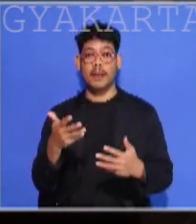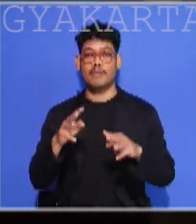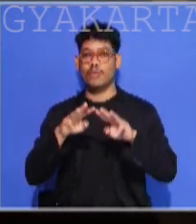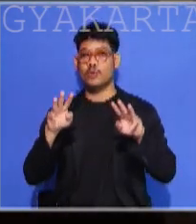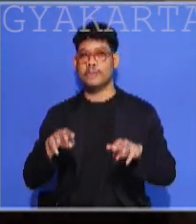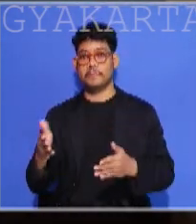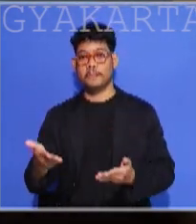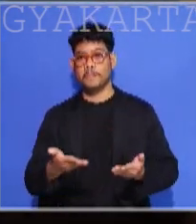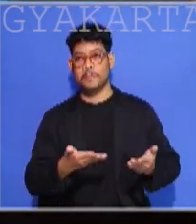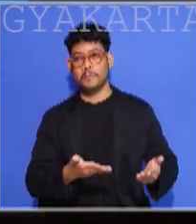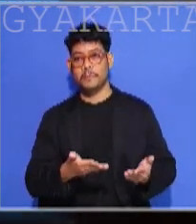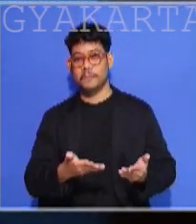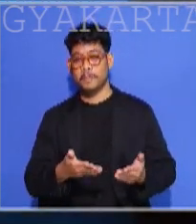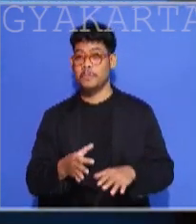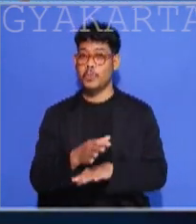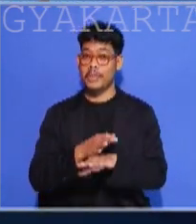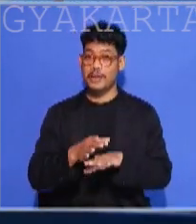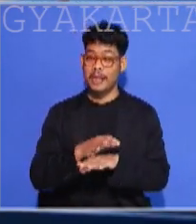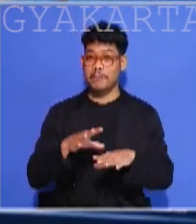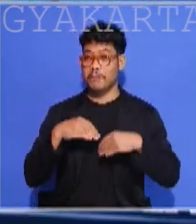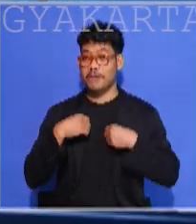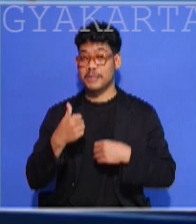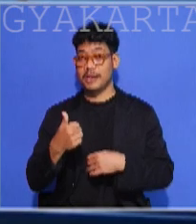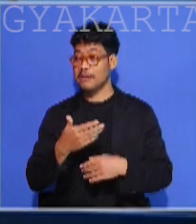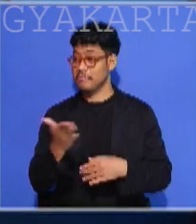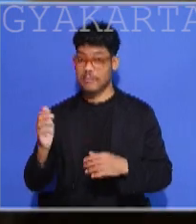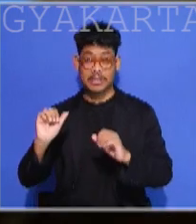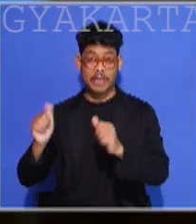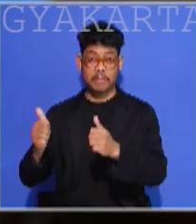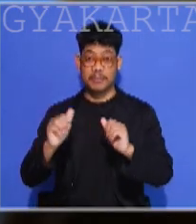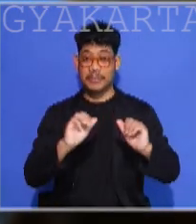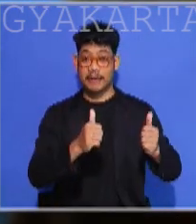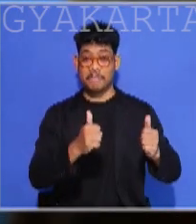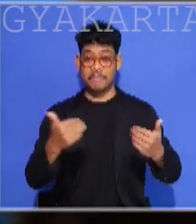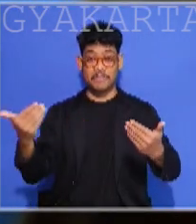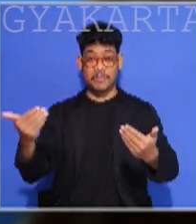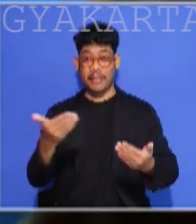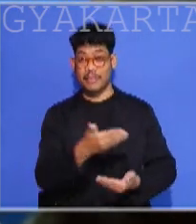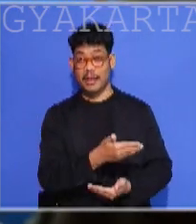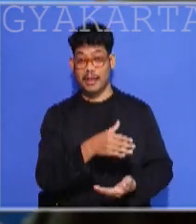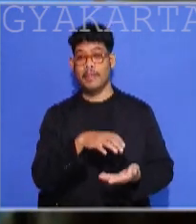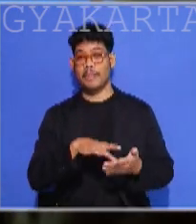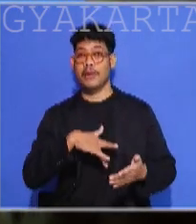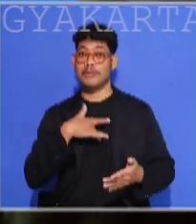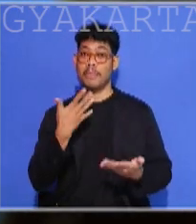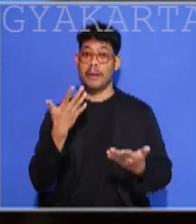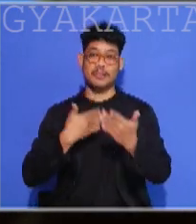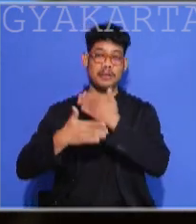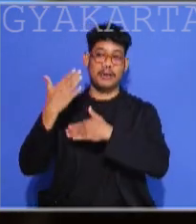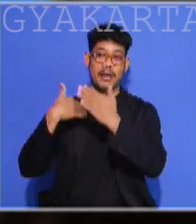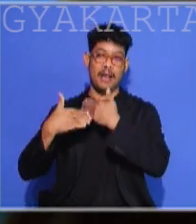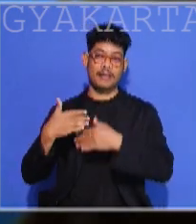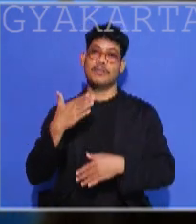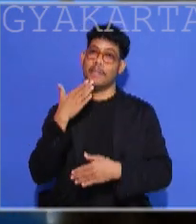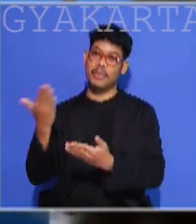sangat direkomendasikan Apakah anda siap untuk menjelajahi dan merasakan sejarah yang hidup di Kota Gede selamat berkunjung